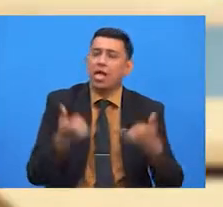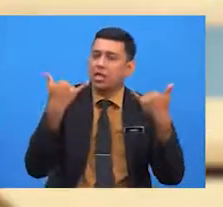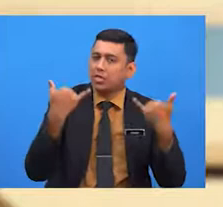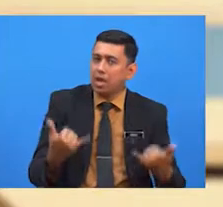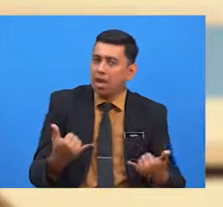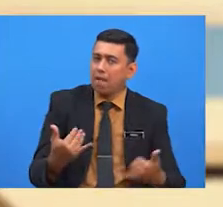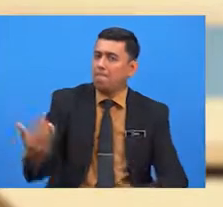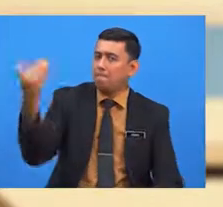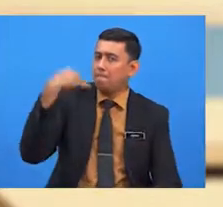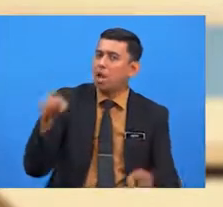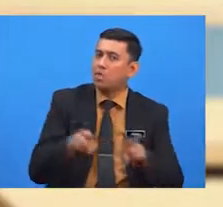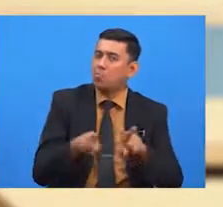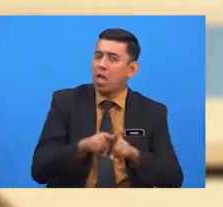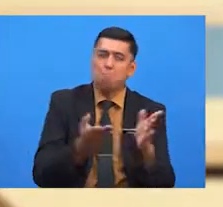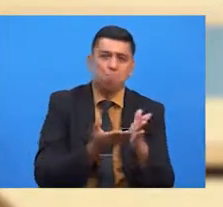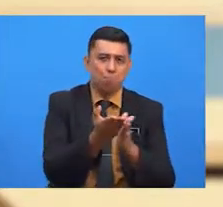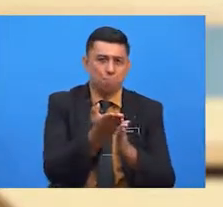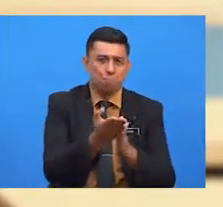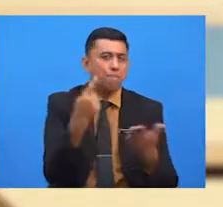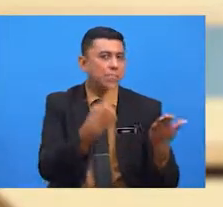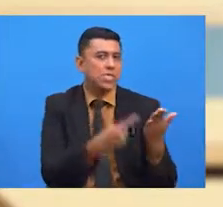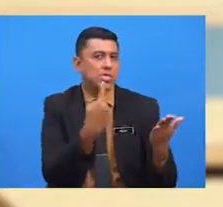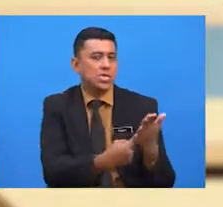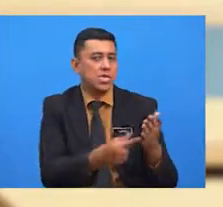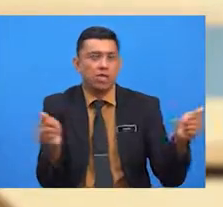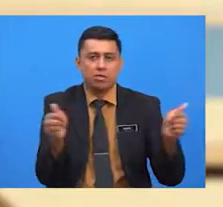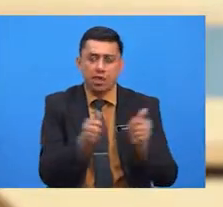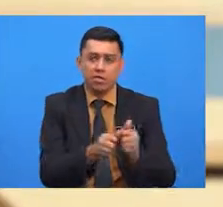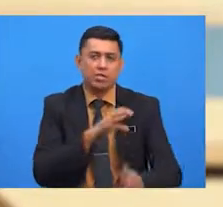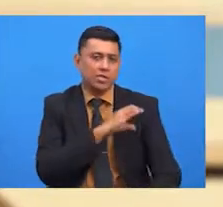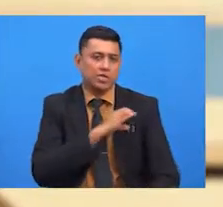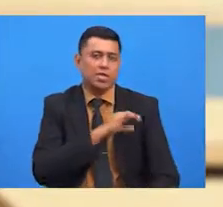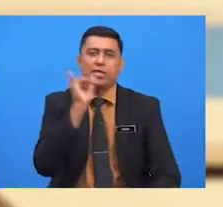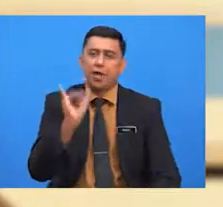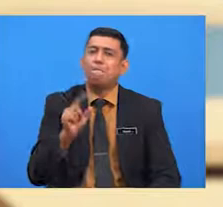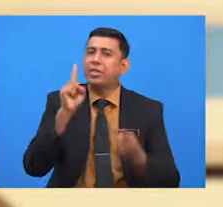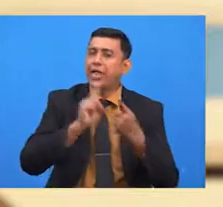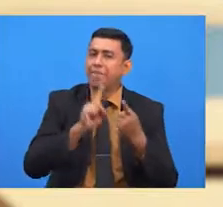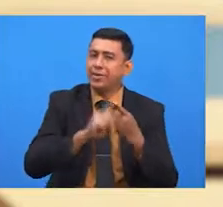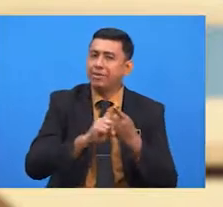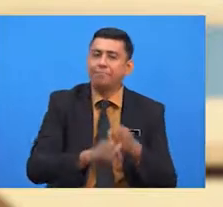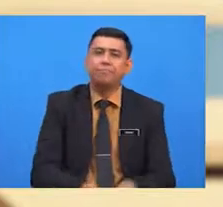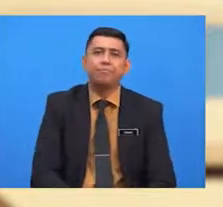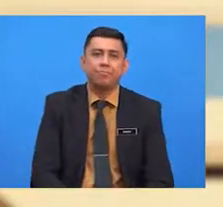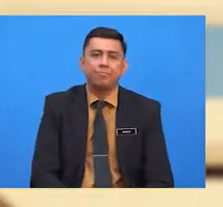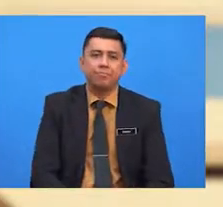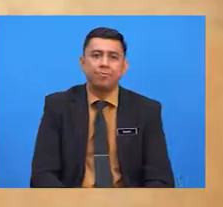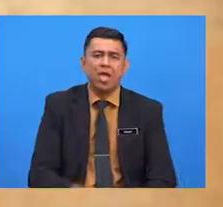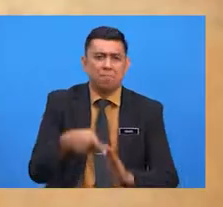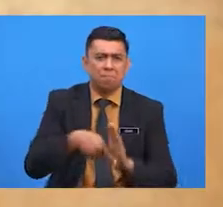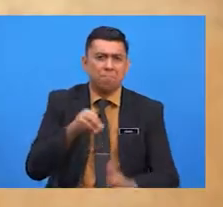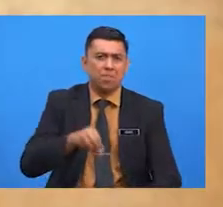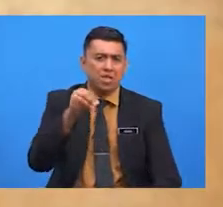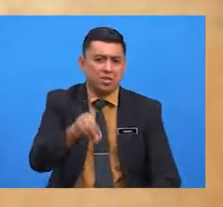mari sama-sama kita teruskan perbincangan dengan ciri yang pertama, iaitu pertanian